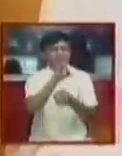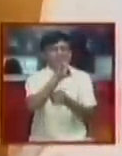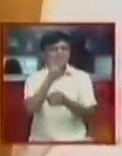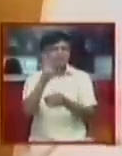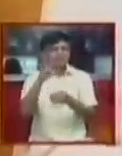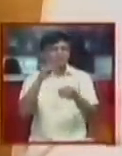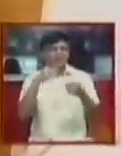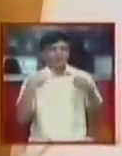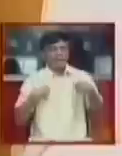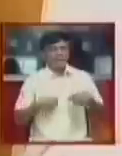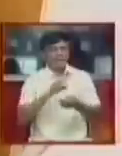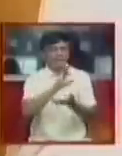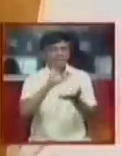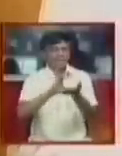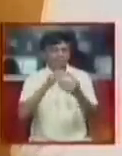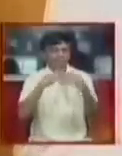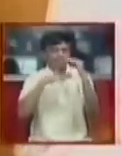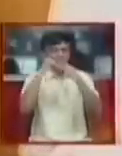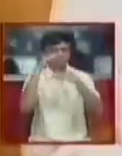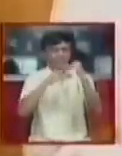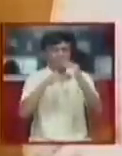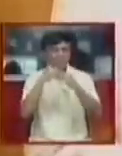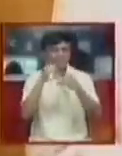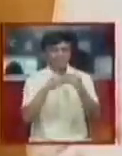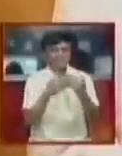centers ang naipagawa.